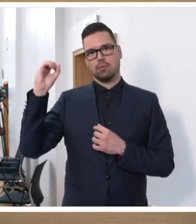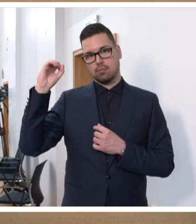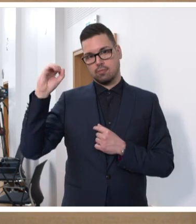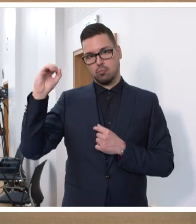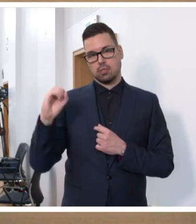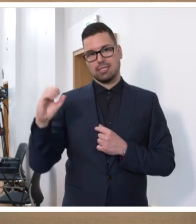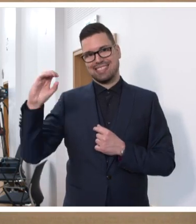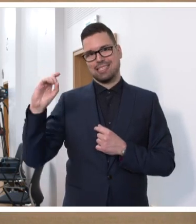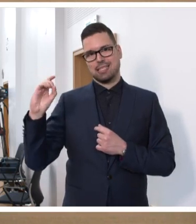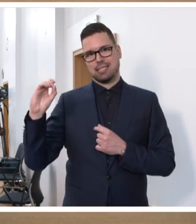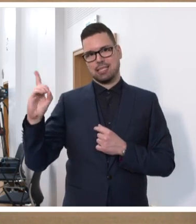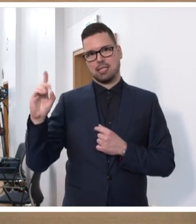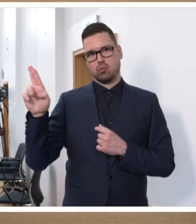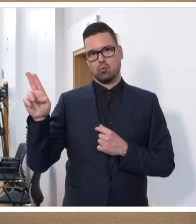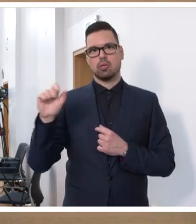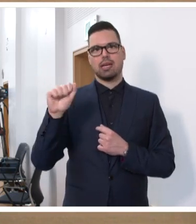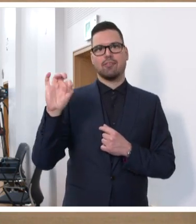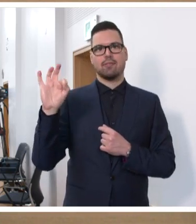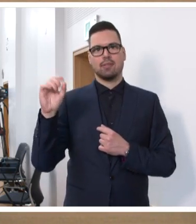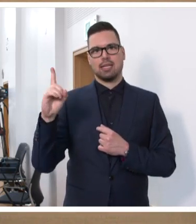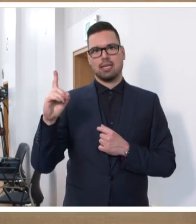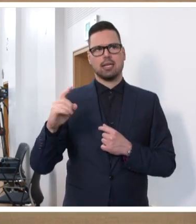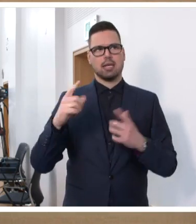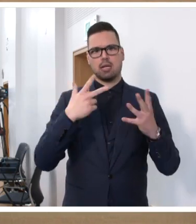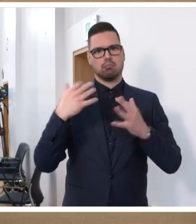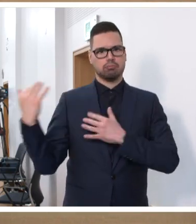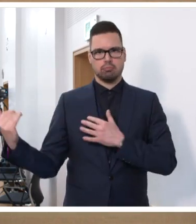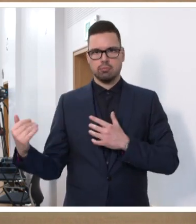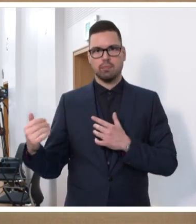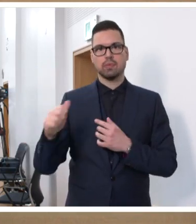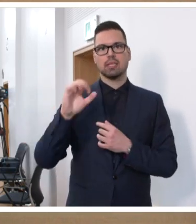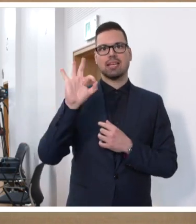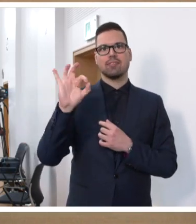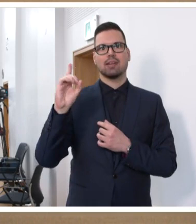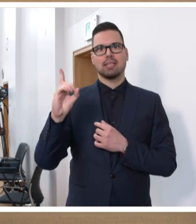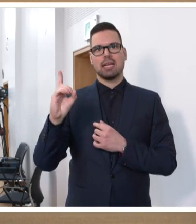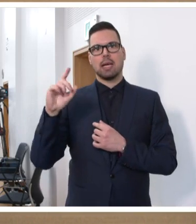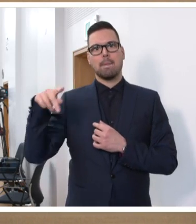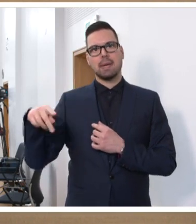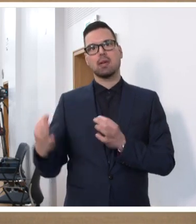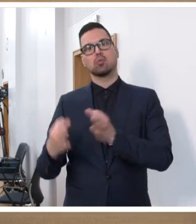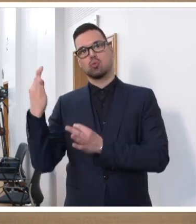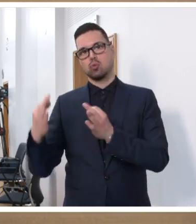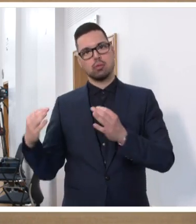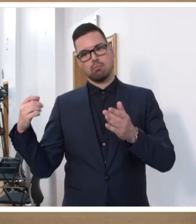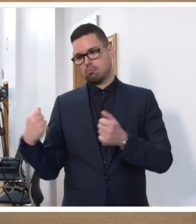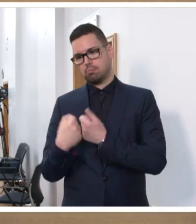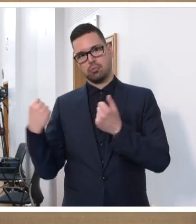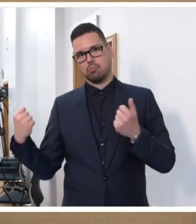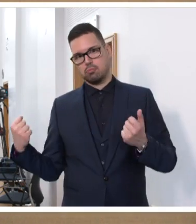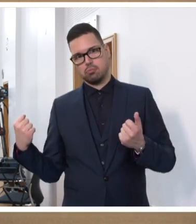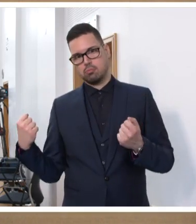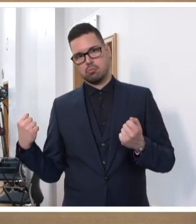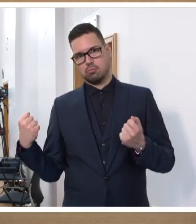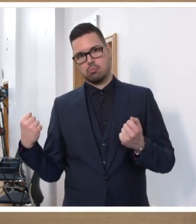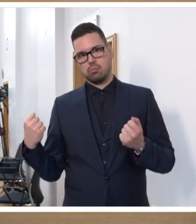saarländische Wähler, der zur Wahl ging, ließ die Grünen und alle anderen Parteien an der 5%-Hürde zerschellen. Zusammen aber stolze